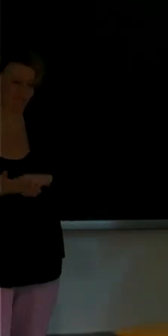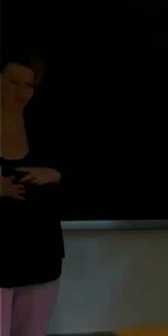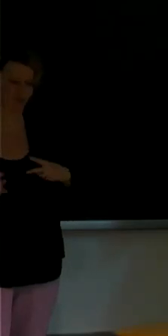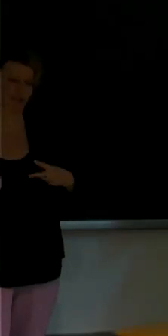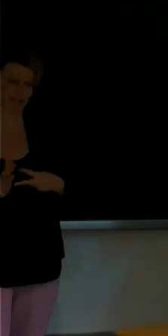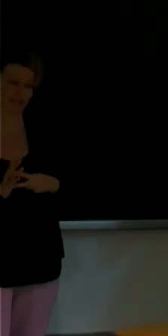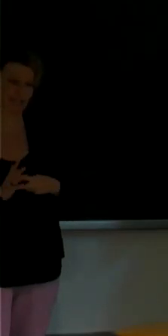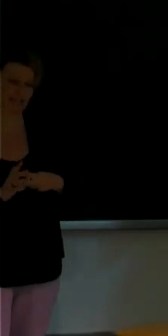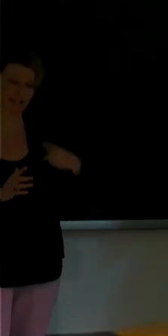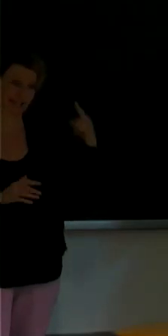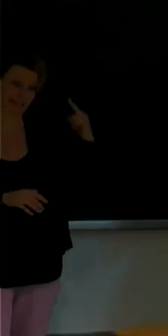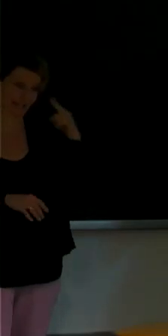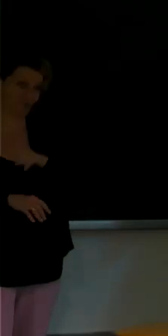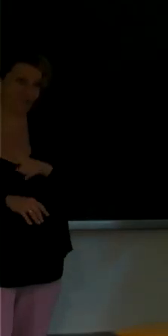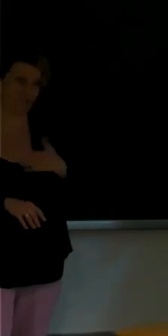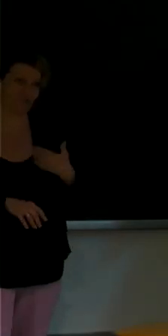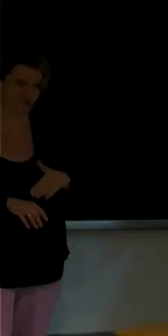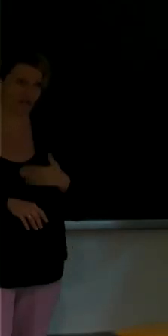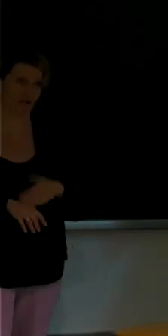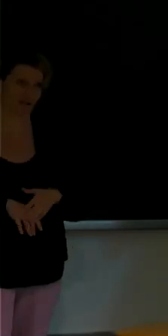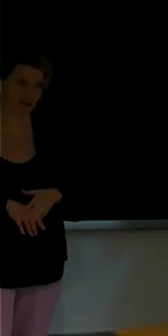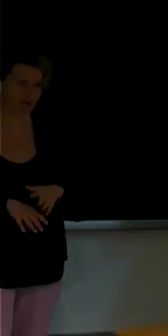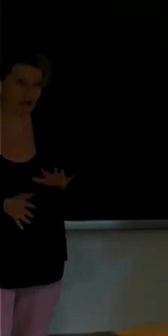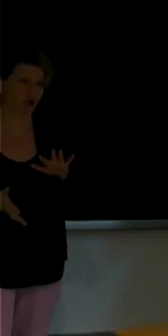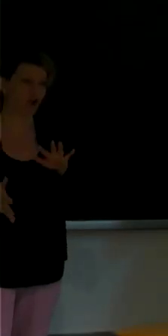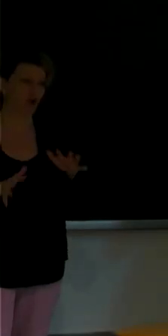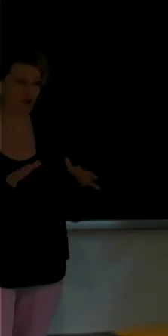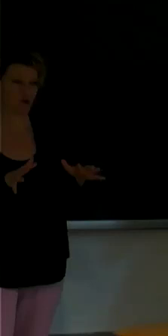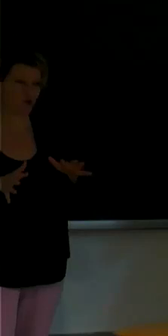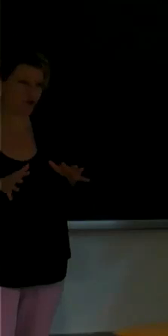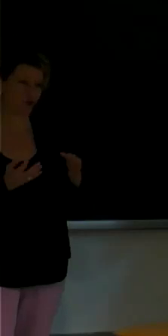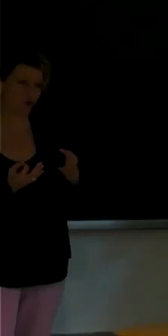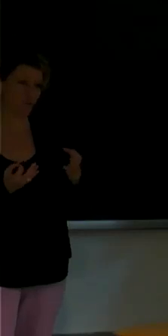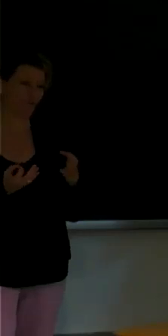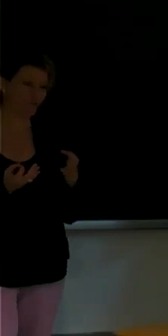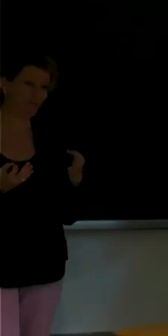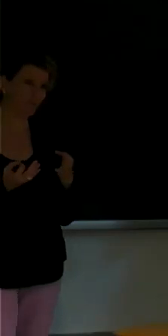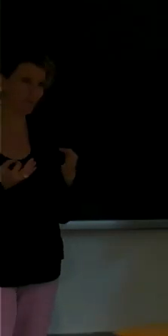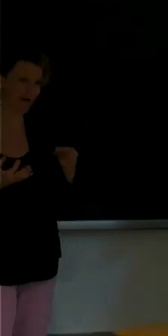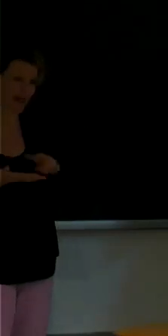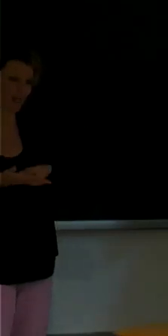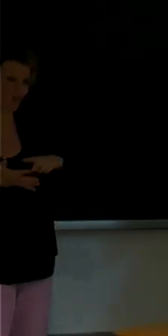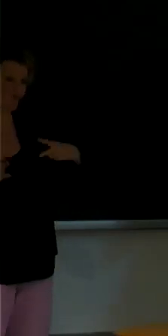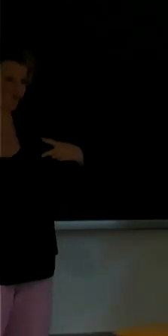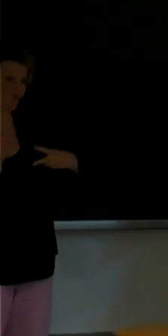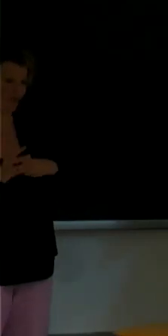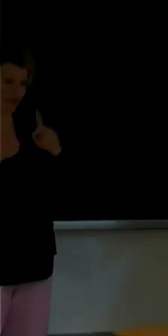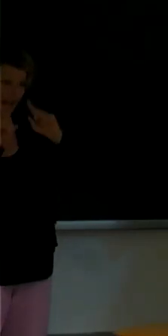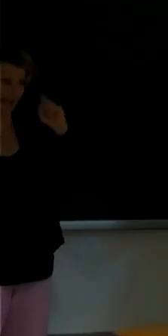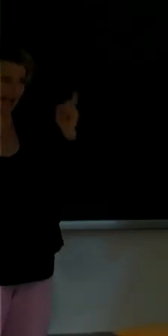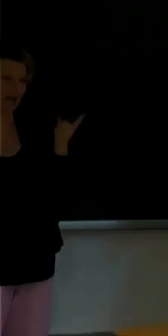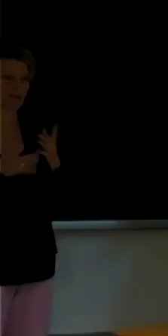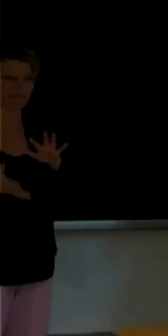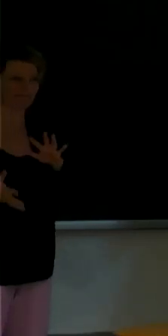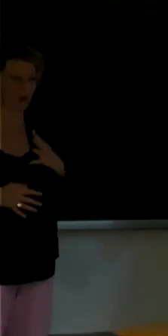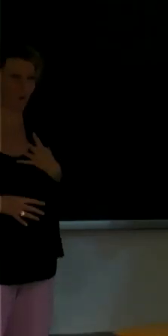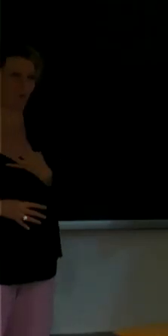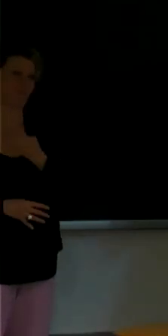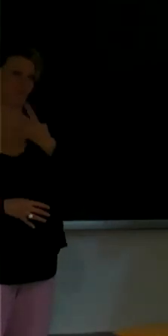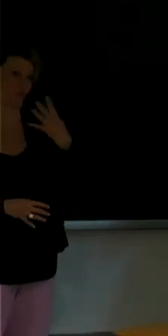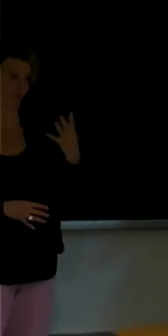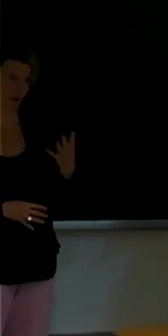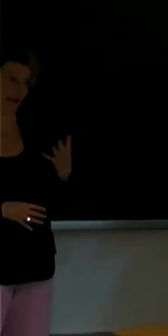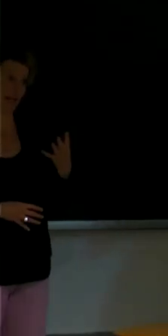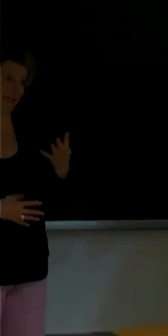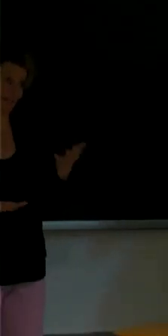la media in realtà di laurearsi nella triennale in ingegneria, ingegneria in generale in realtà è 4 anni. Quindi